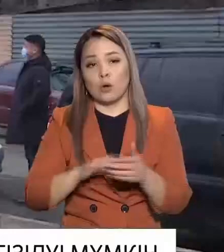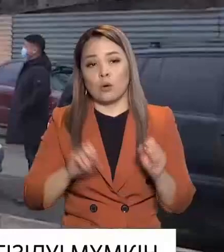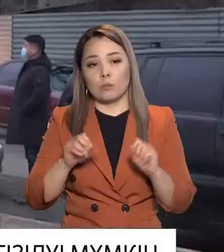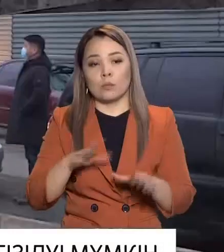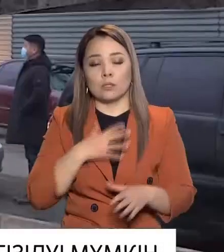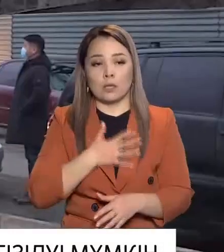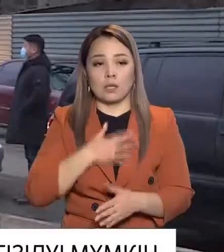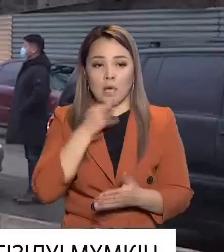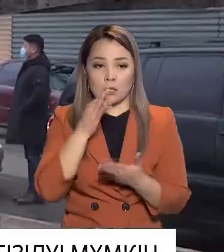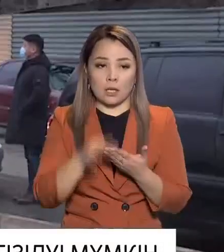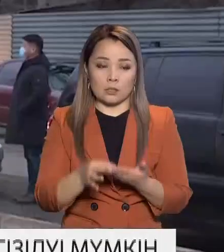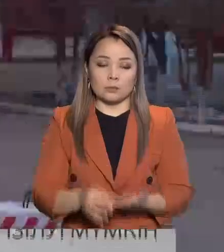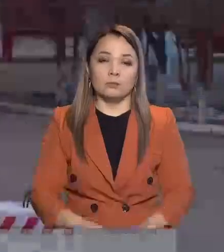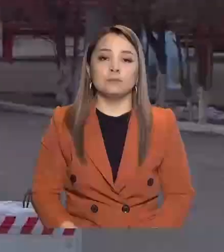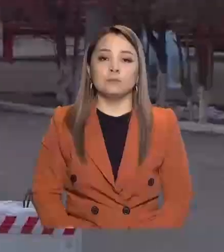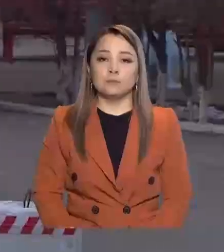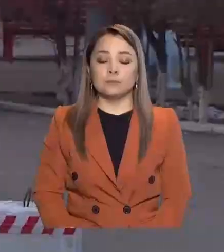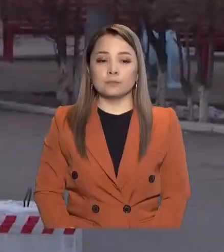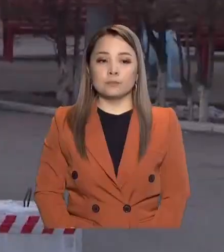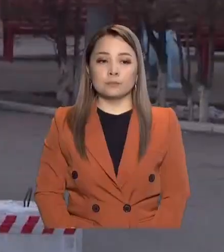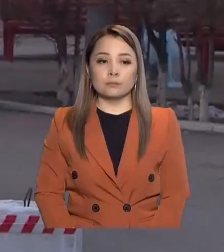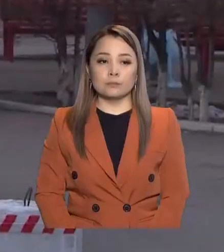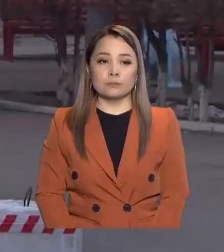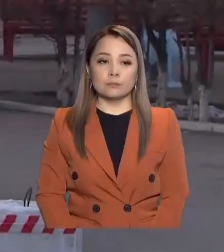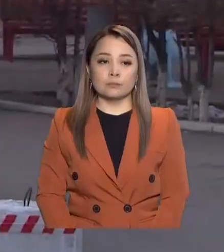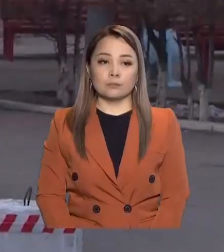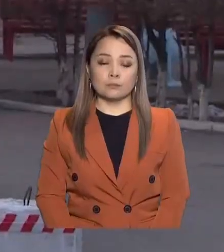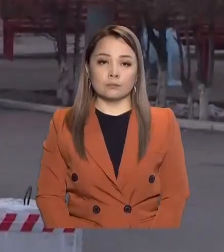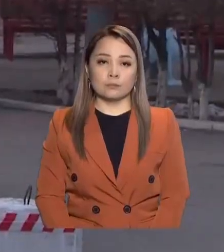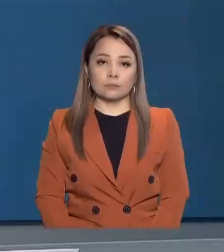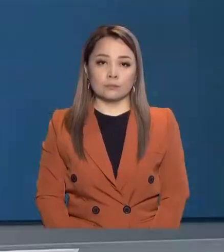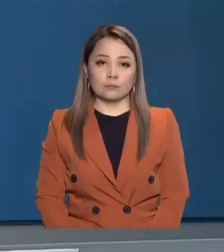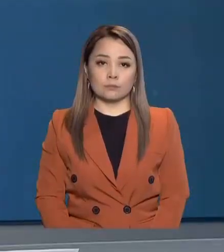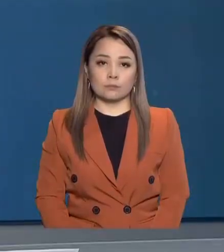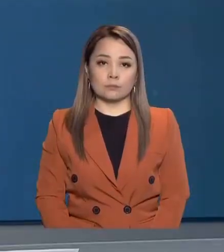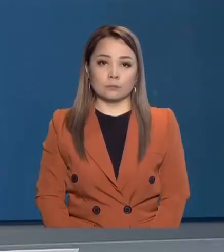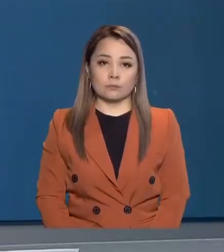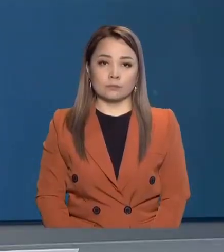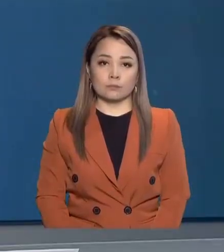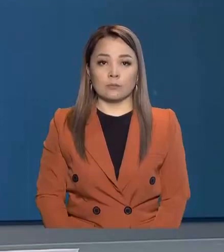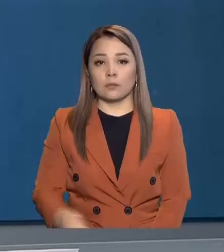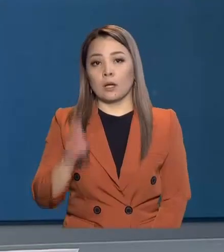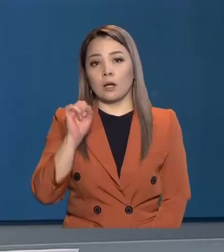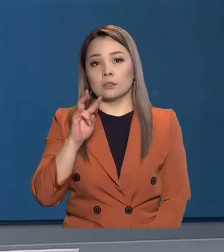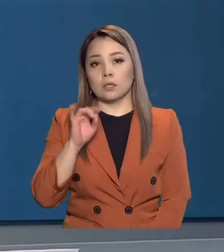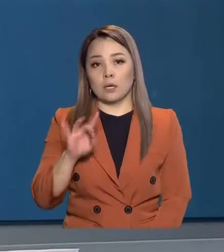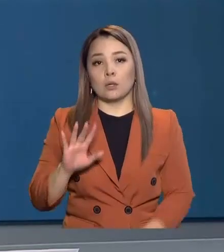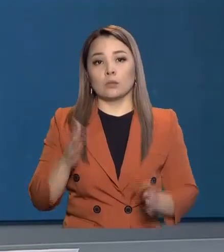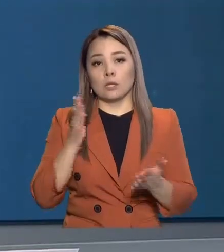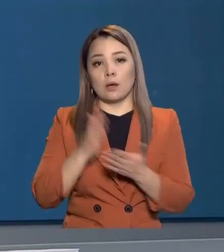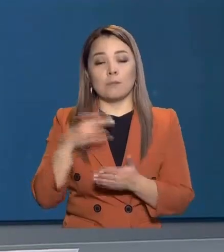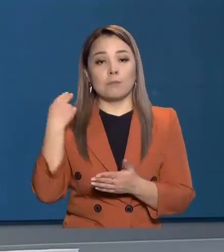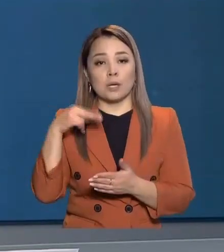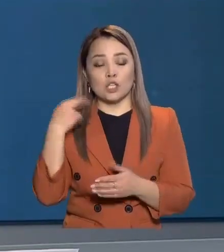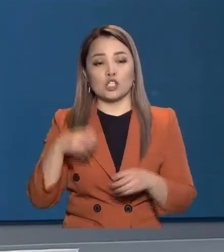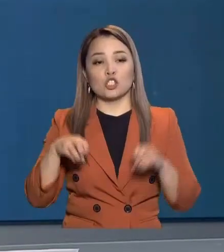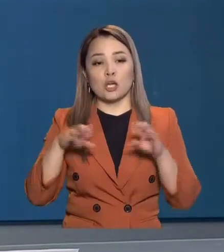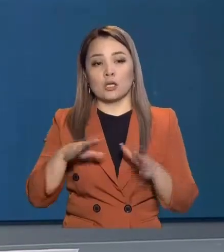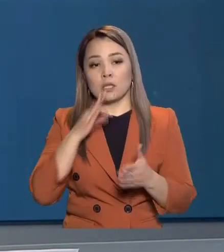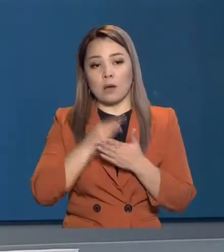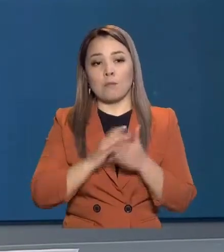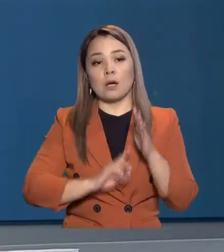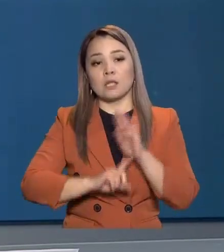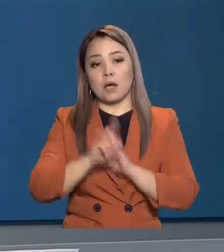мүмкін. Асима Нұрбайқызы, Дархан Әлібек, Қазақстан ұлттық телеарнасы. Ал қаңтар оқиғасынан кейінгі президенттің шешімдері